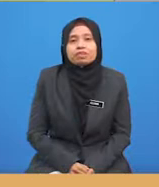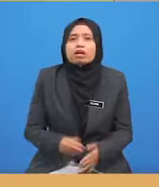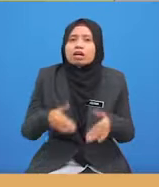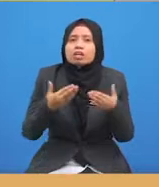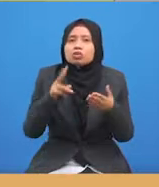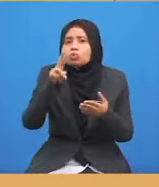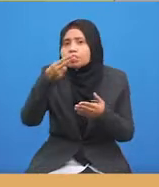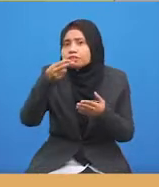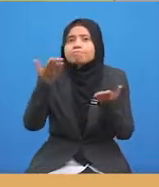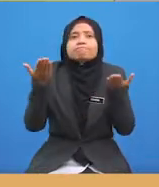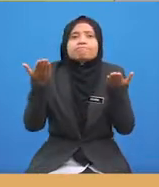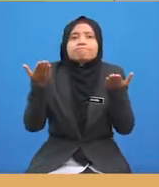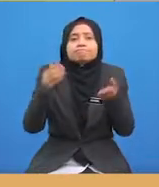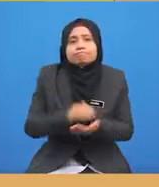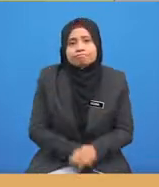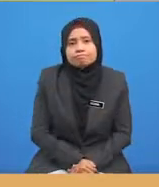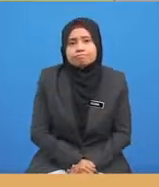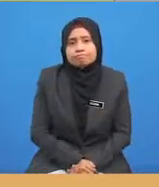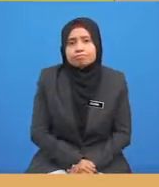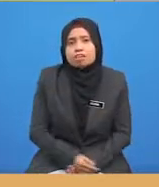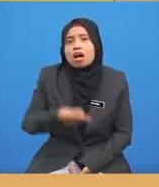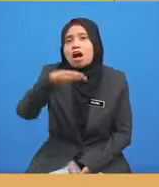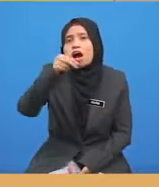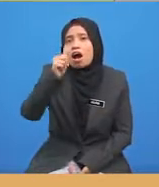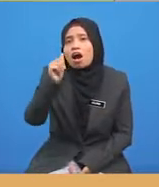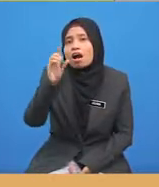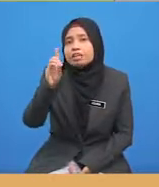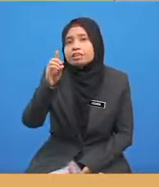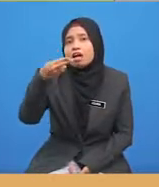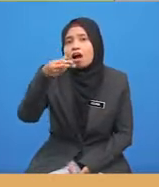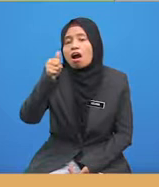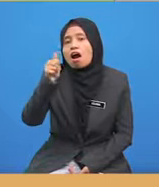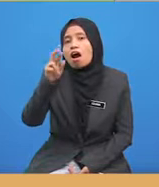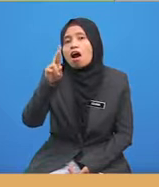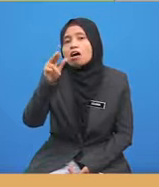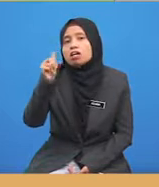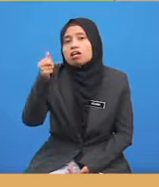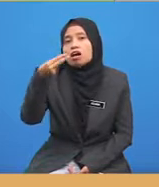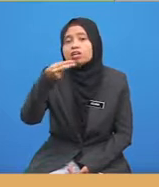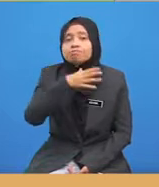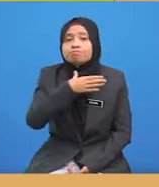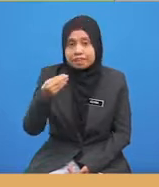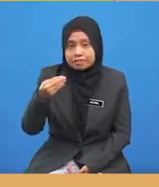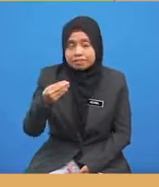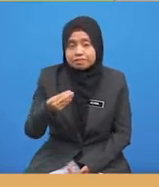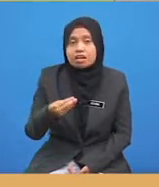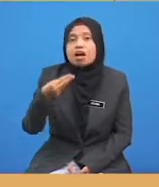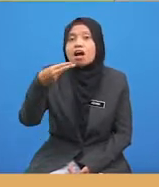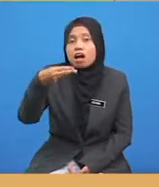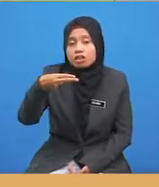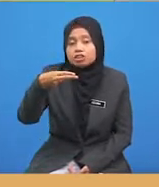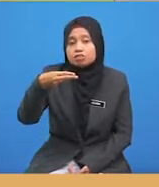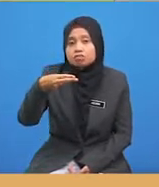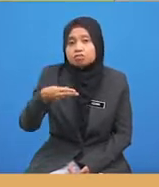dengan 2H? 2H ialah hadara, dian, hadari.